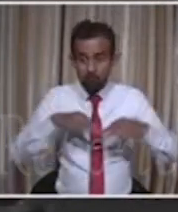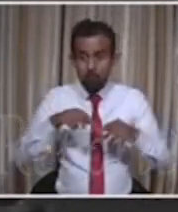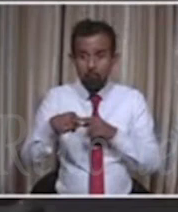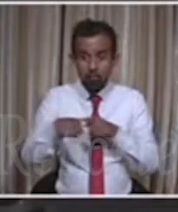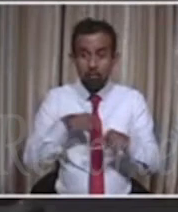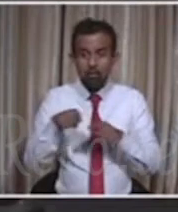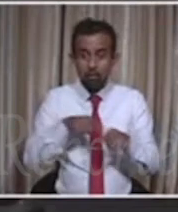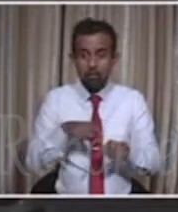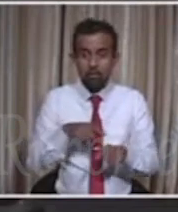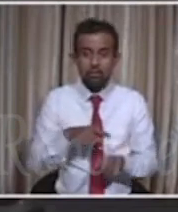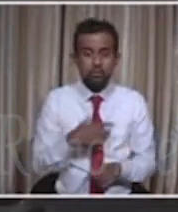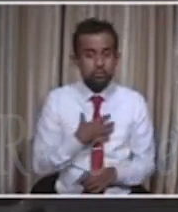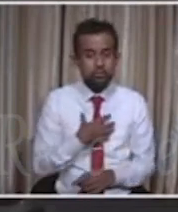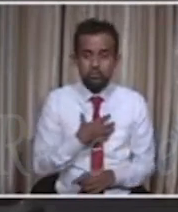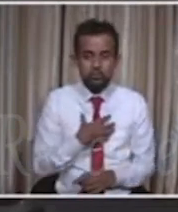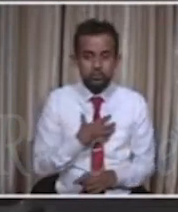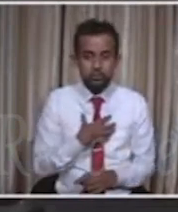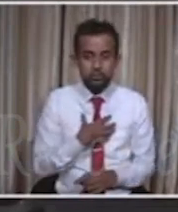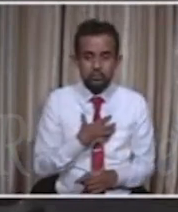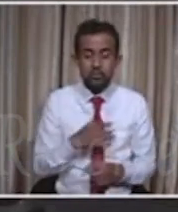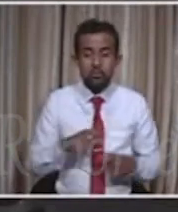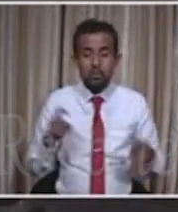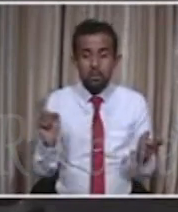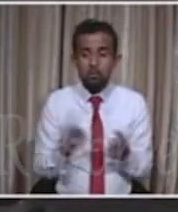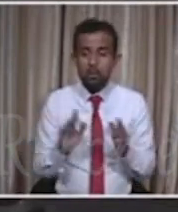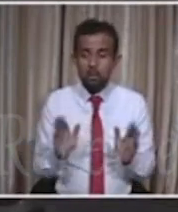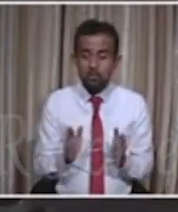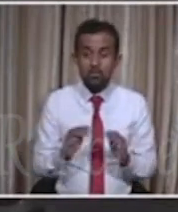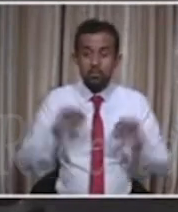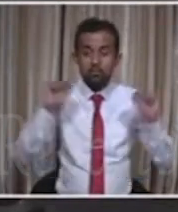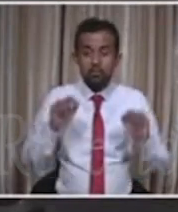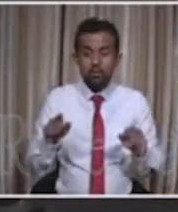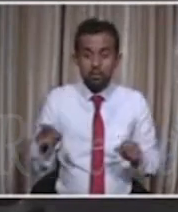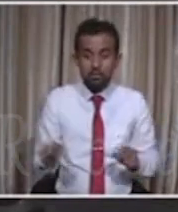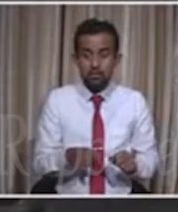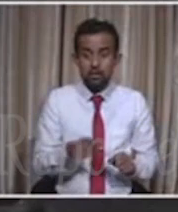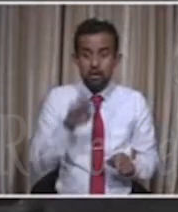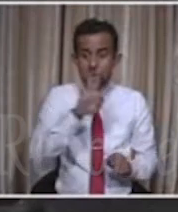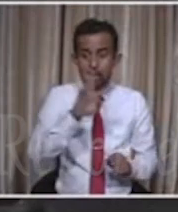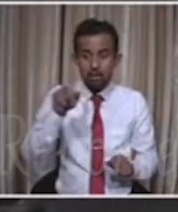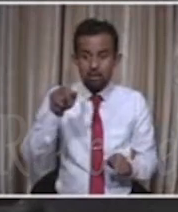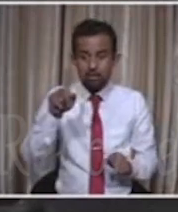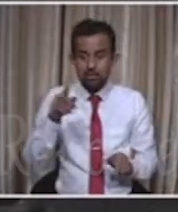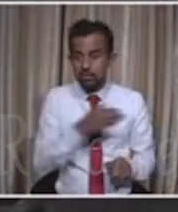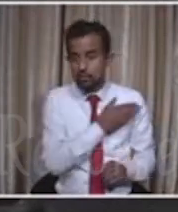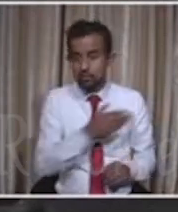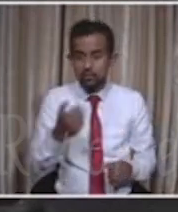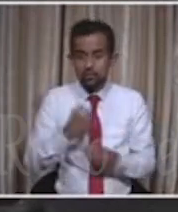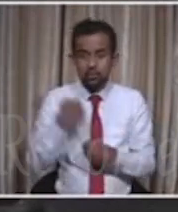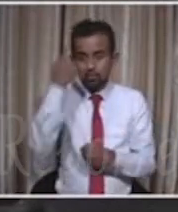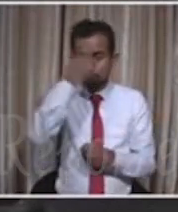ගැනීම පිළිබඳව කනගාටුවක් තියෙනවා මේ අරගලයේ පටන්ගෙන අදට දින 41යි ඒ වගේම